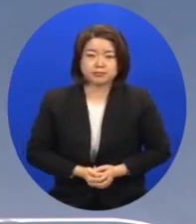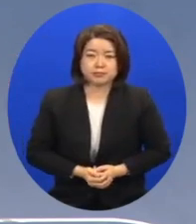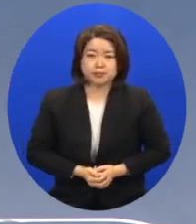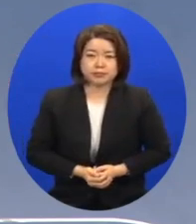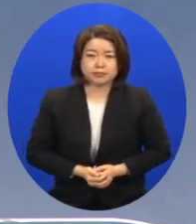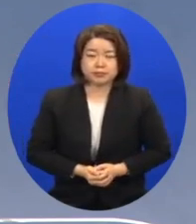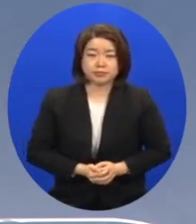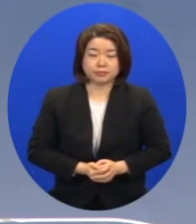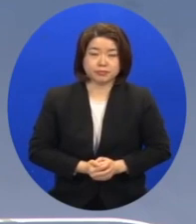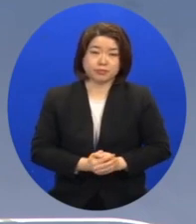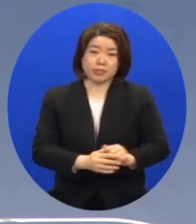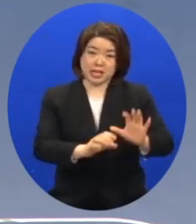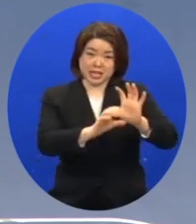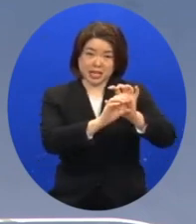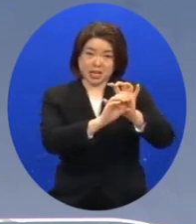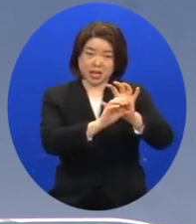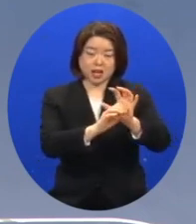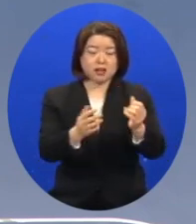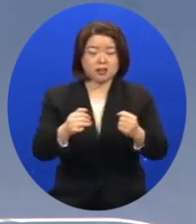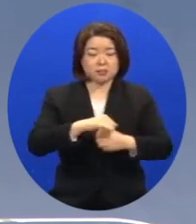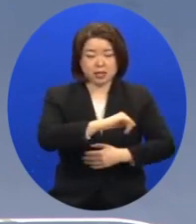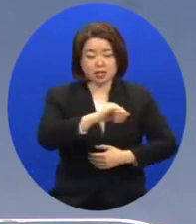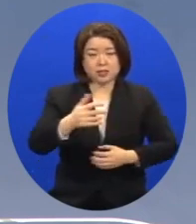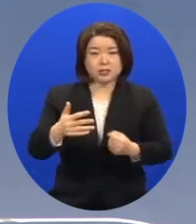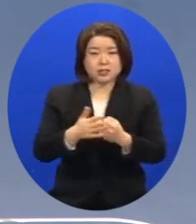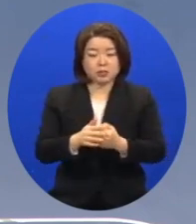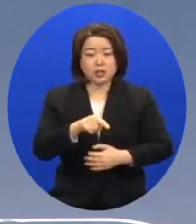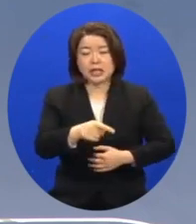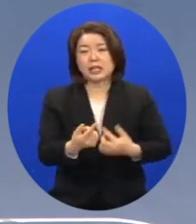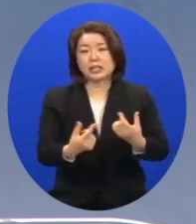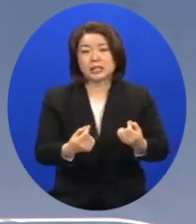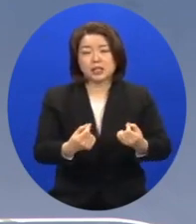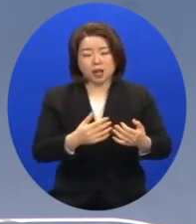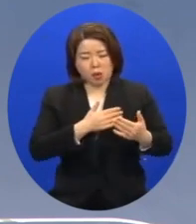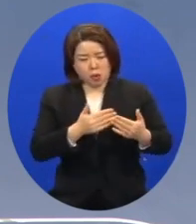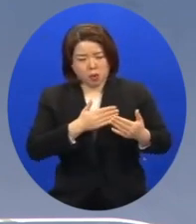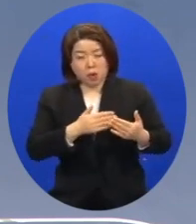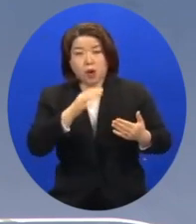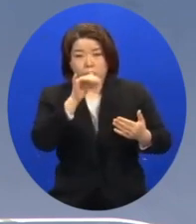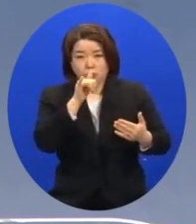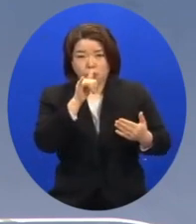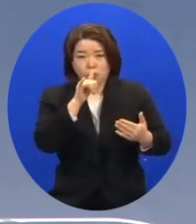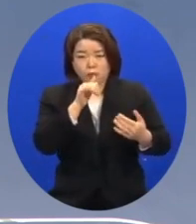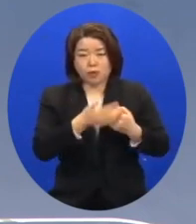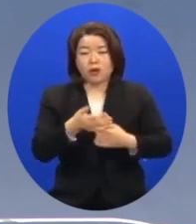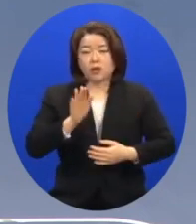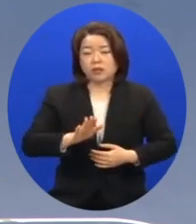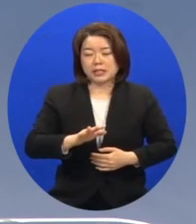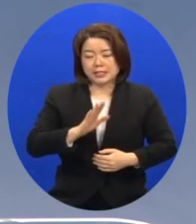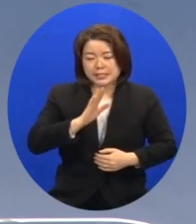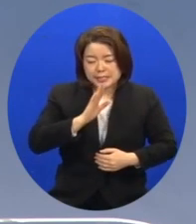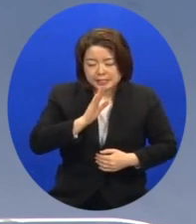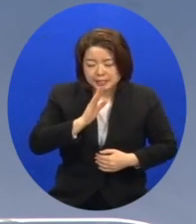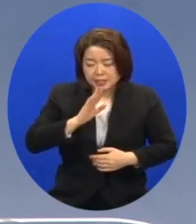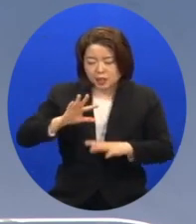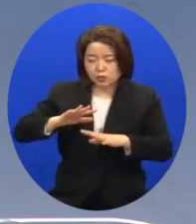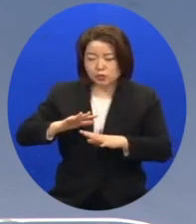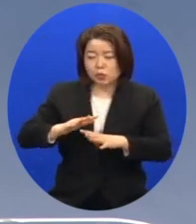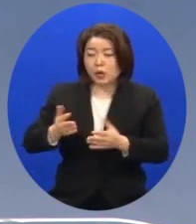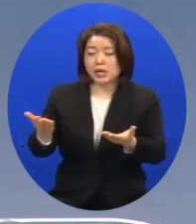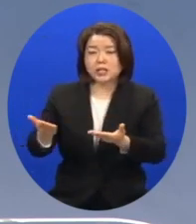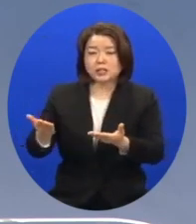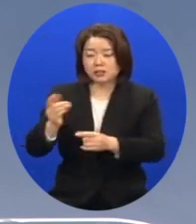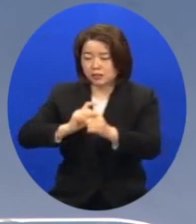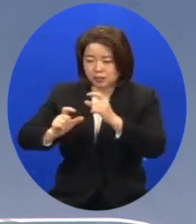코로나 바이러스 때문에 우리가 이렇게 두려워하고 있는데 진짜 2 리얼 건 따로 있어요 죄 방일